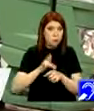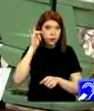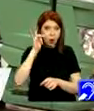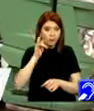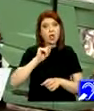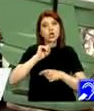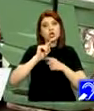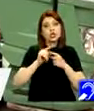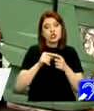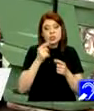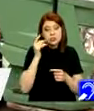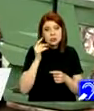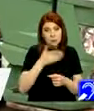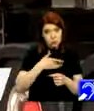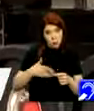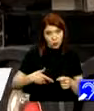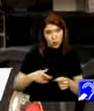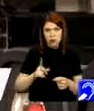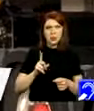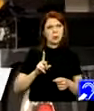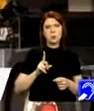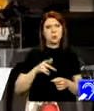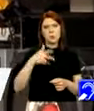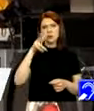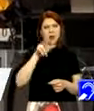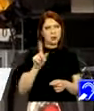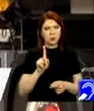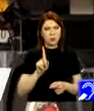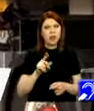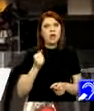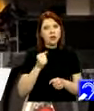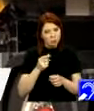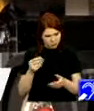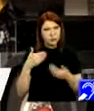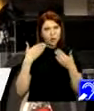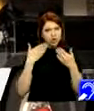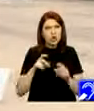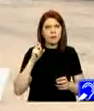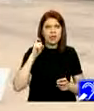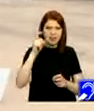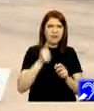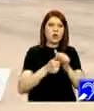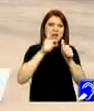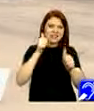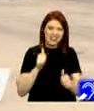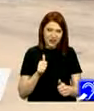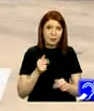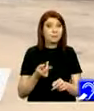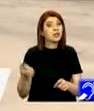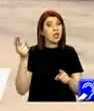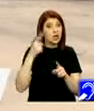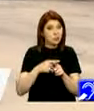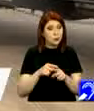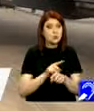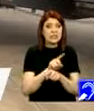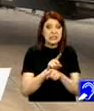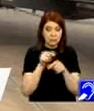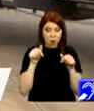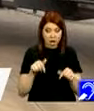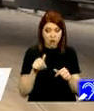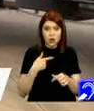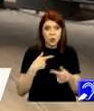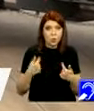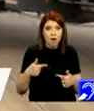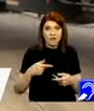și punerea în funcțiune în București nu vor dura 3 luni. Vom pune tramvaiul în funcțiune mai devreme, mai mult. În perioada aceasta când nu